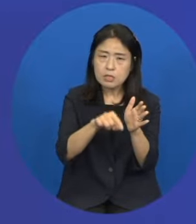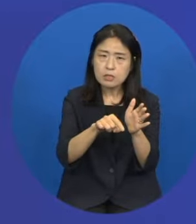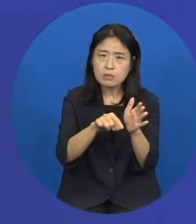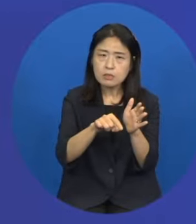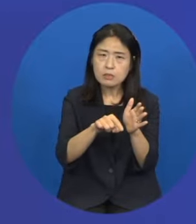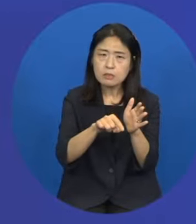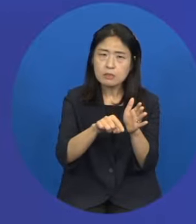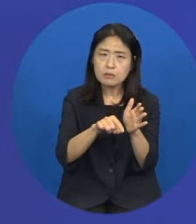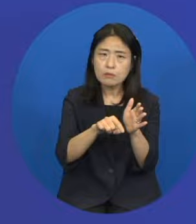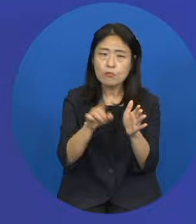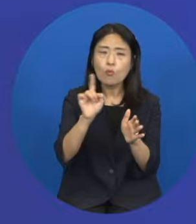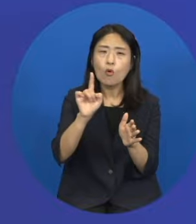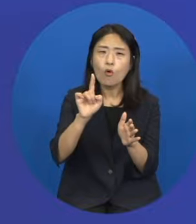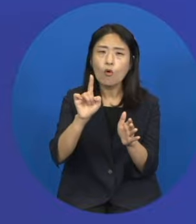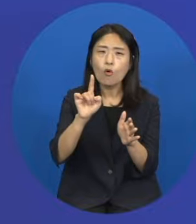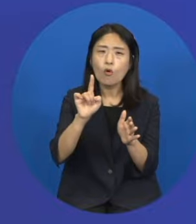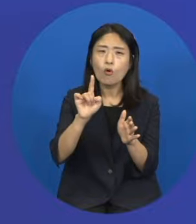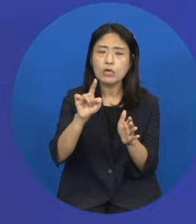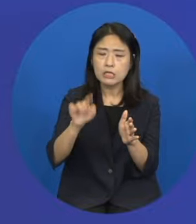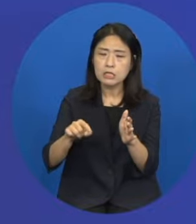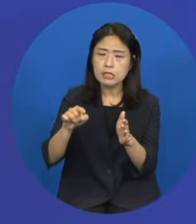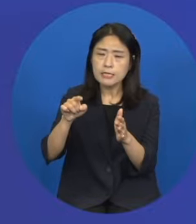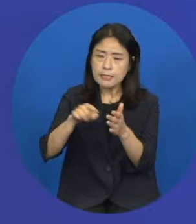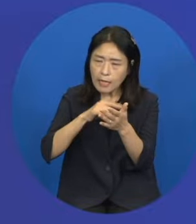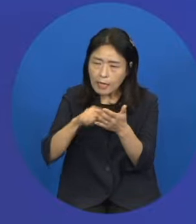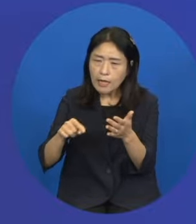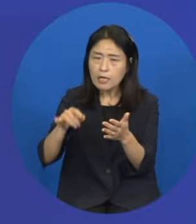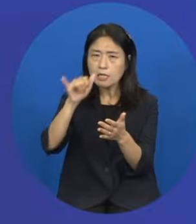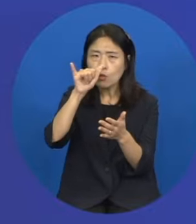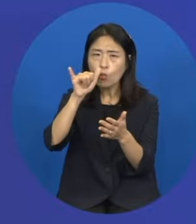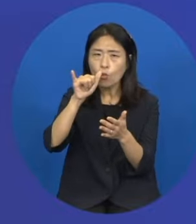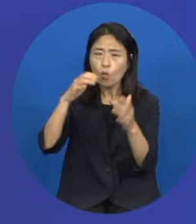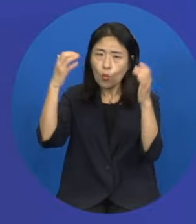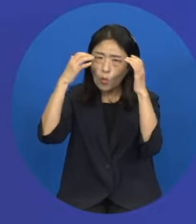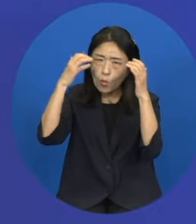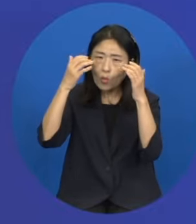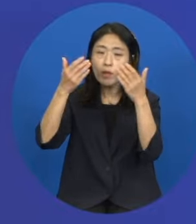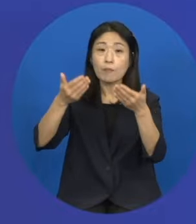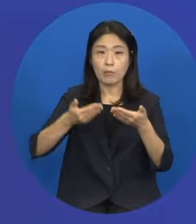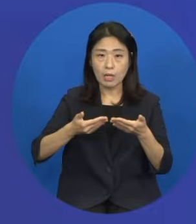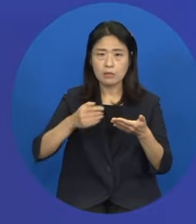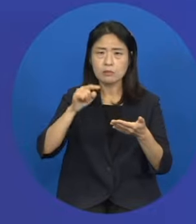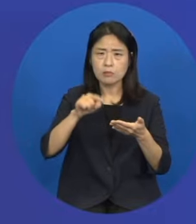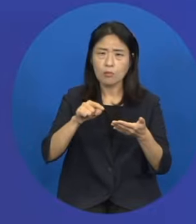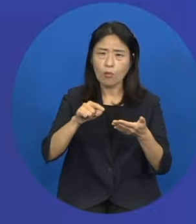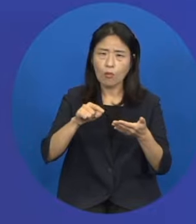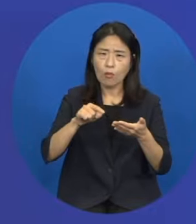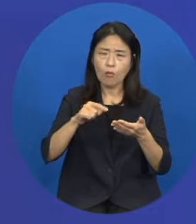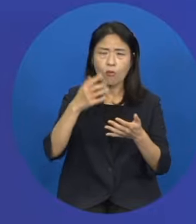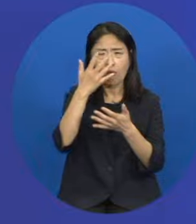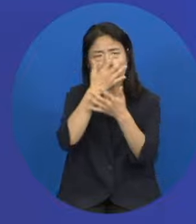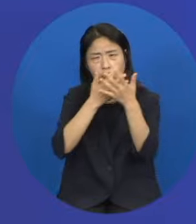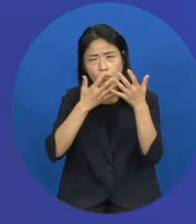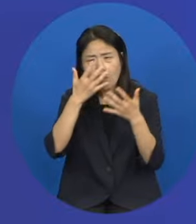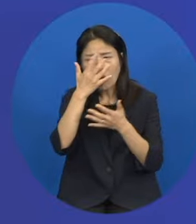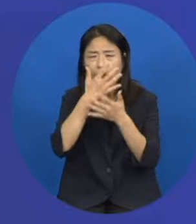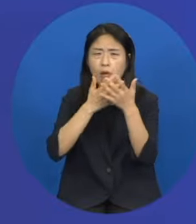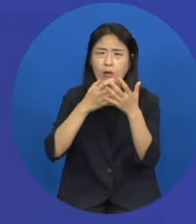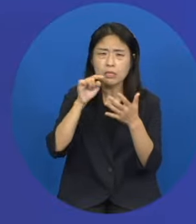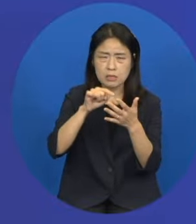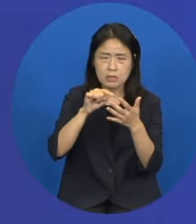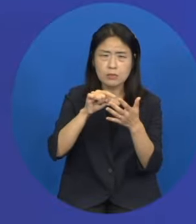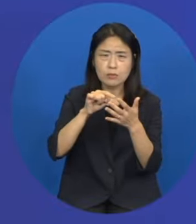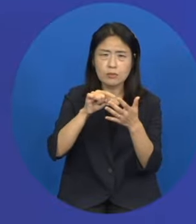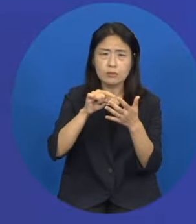치르고 고난을 치운다라고 하는 이 메시지가 많이 퇴색되고 있는 것은 아닌가, 오늘 본문은